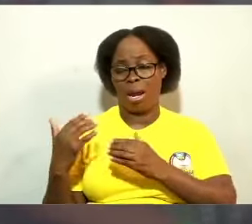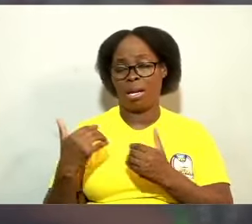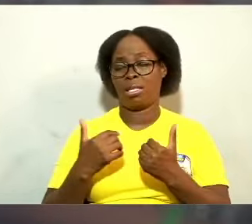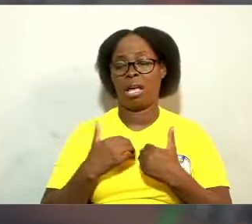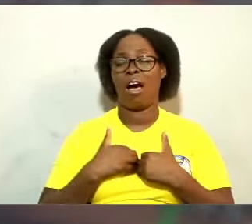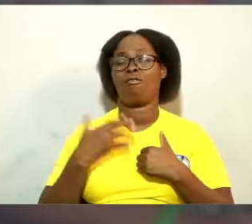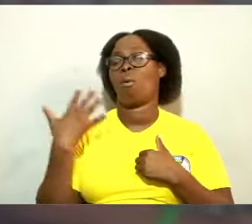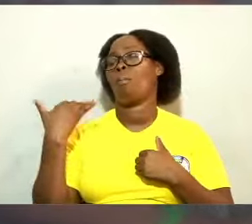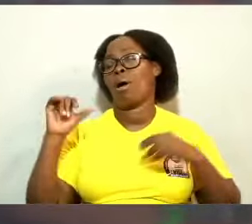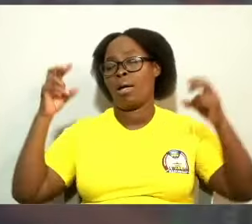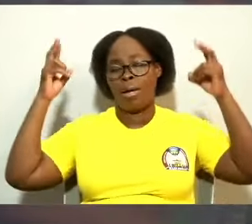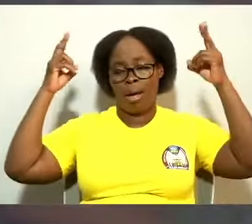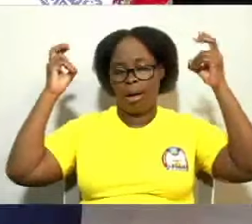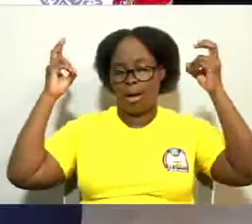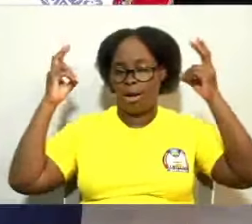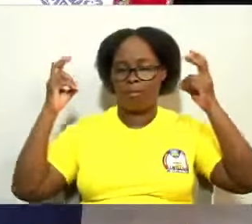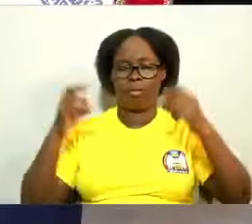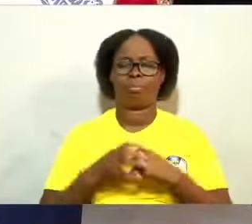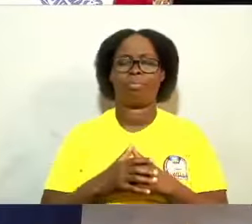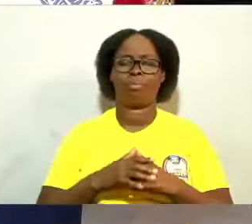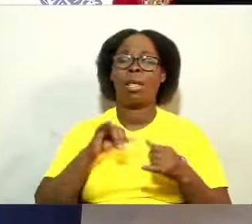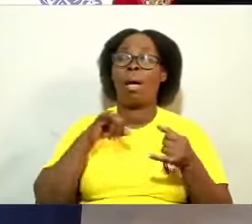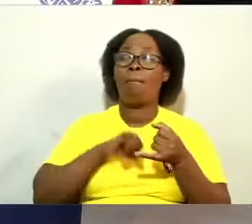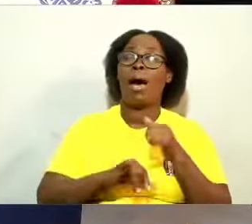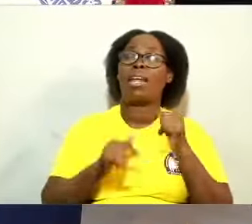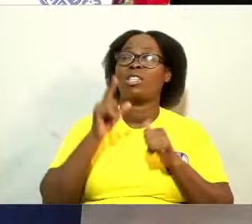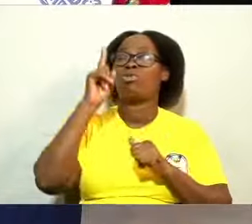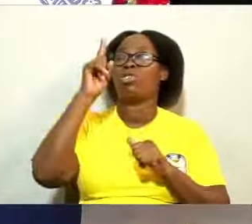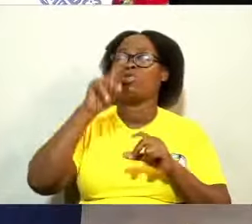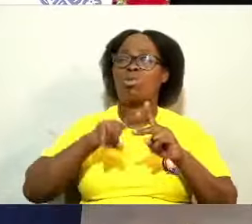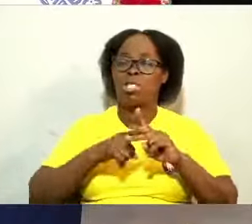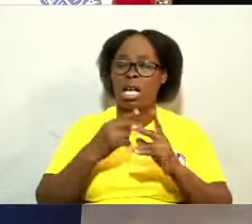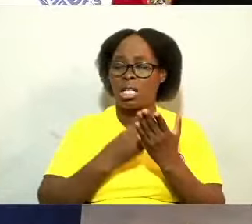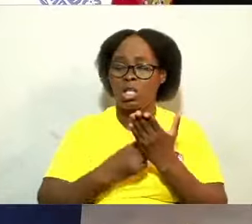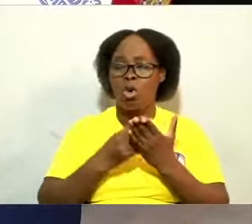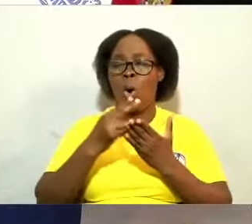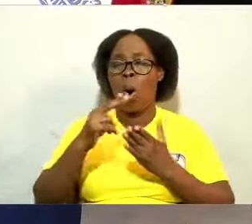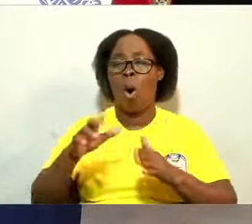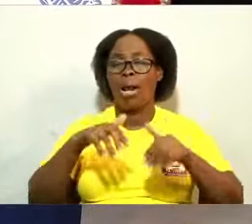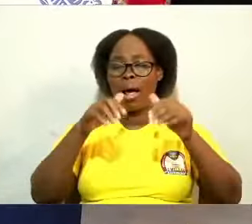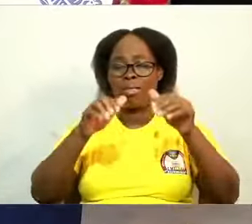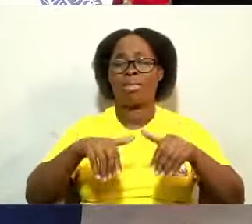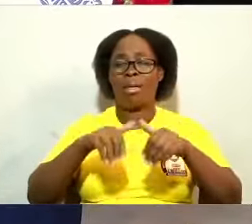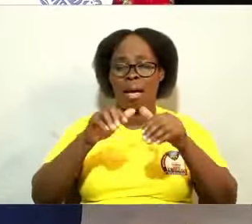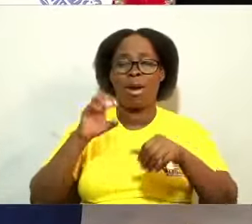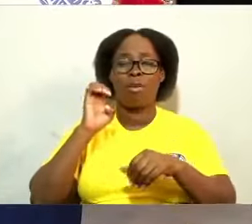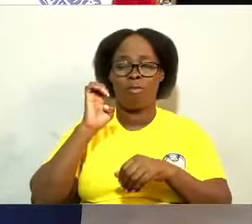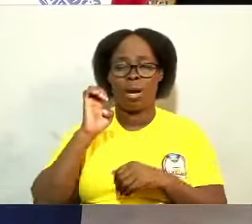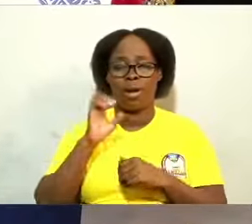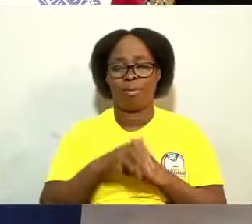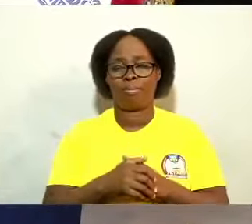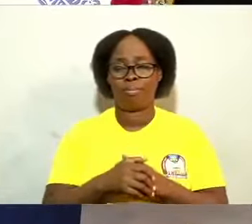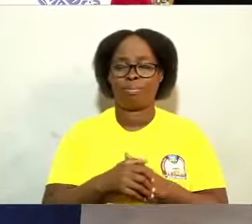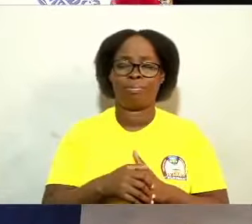shetani. Ndoa uliyoianzisha takatifu kule Shabani Eden